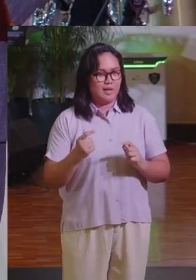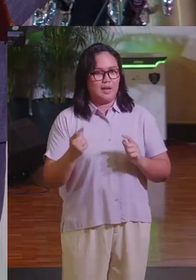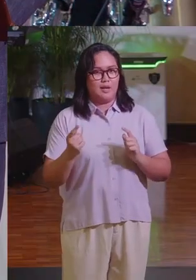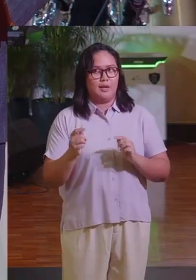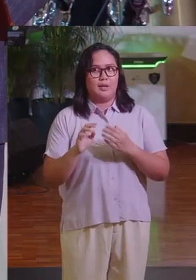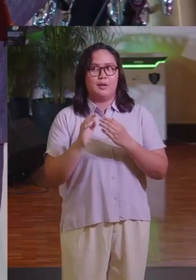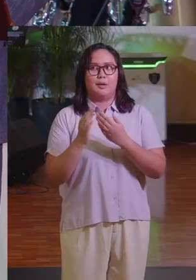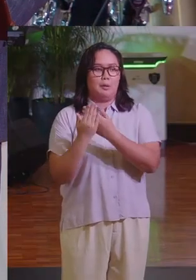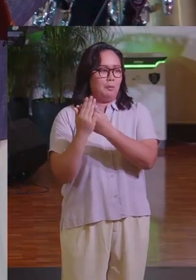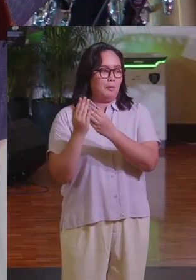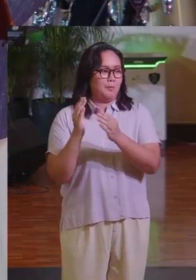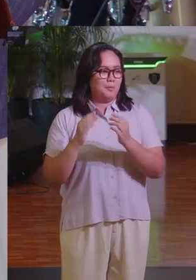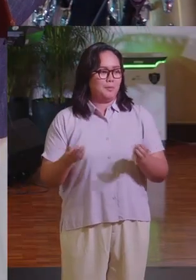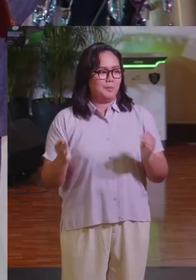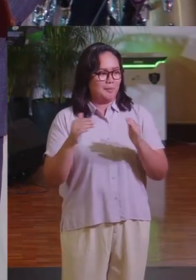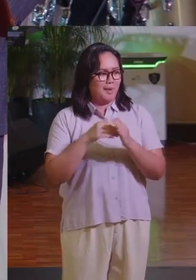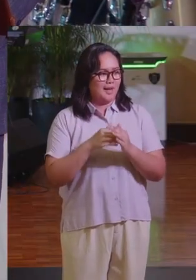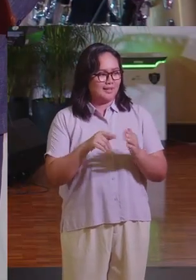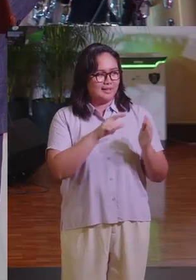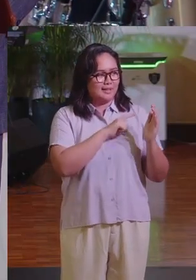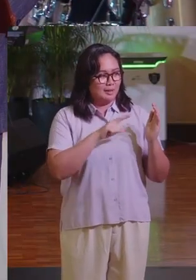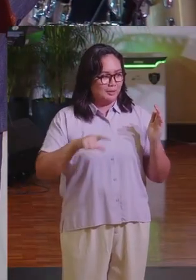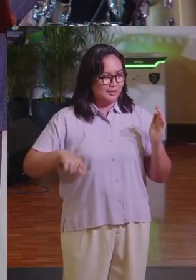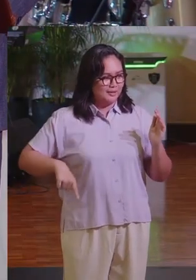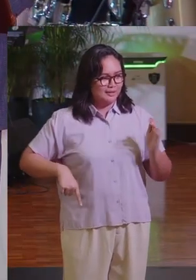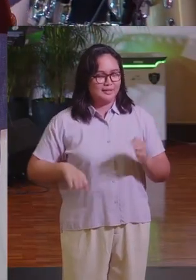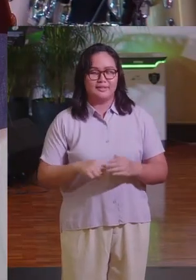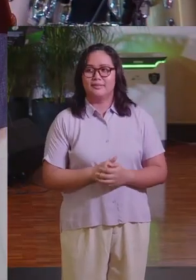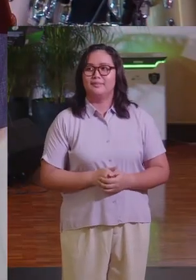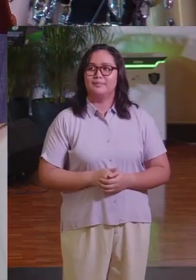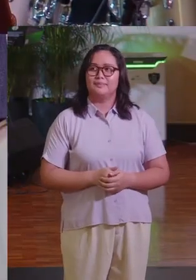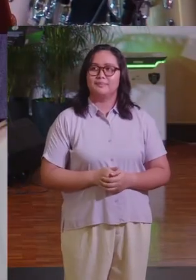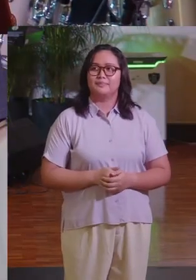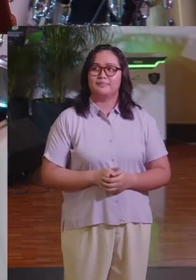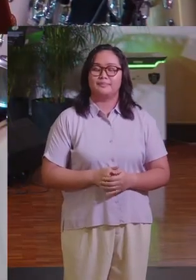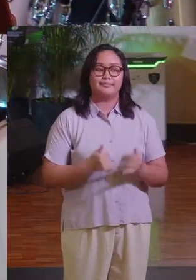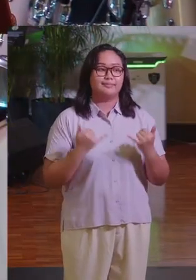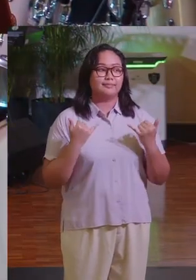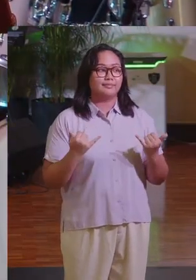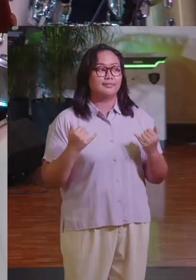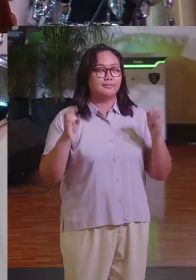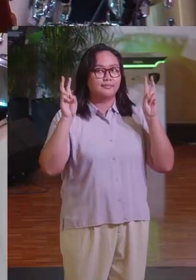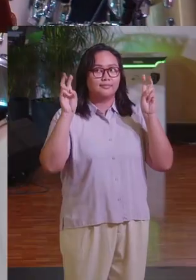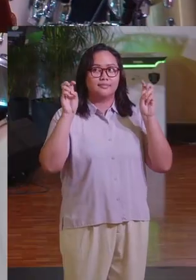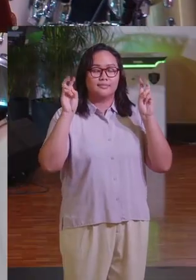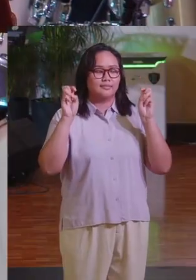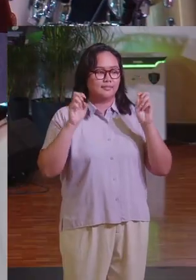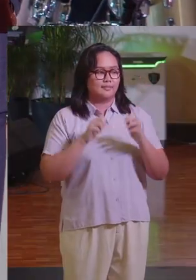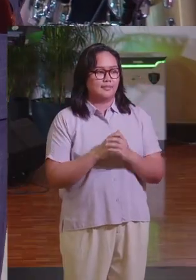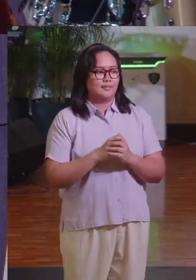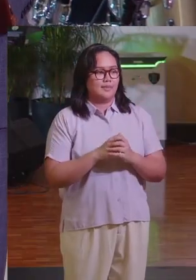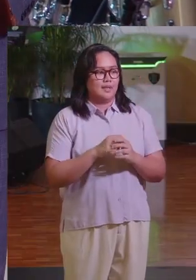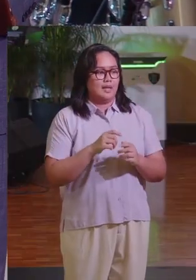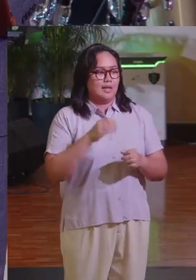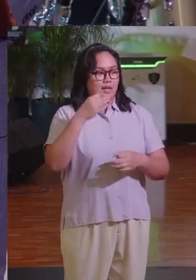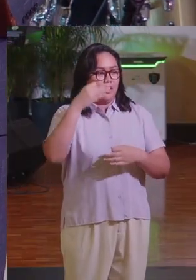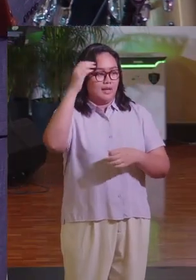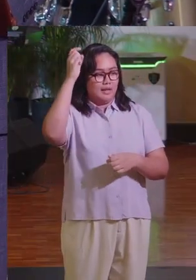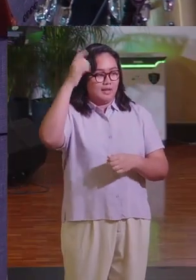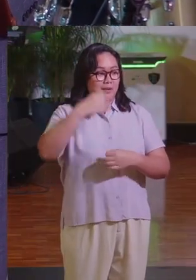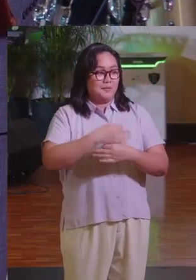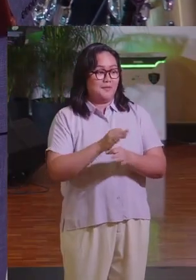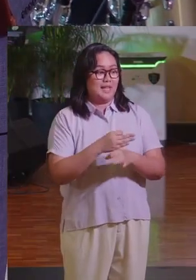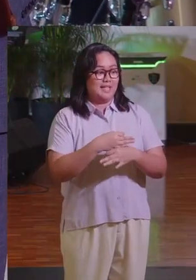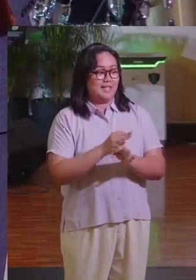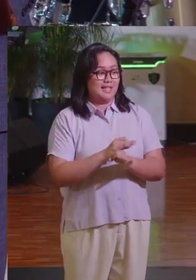utos ng Diyos. Kaya po, ang ating title ay Pagtutuwid ng Diyos sa isang lingkod na